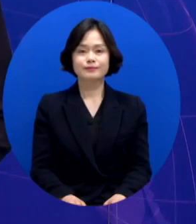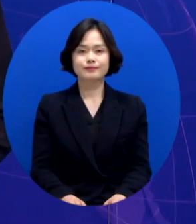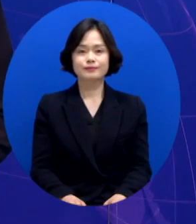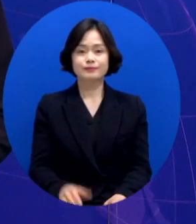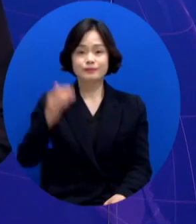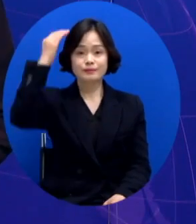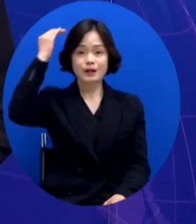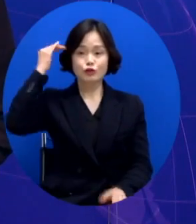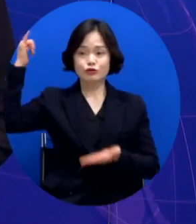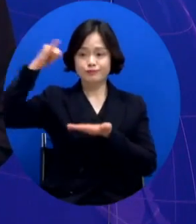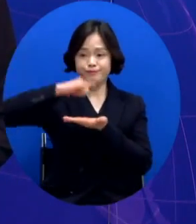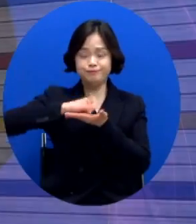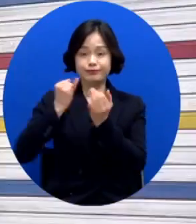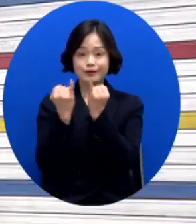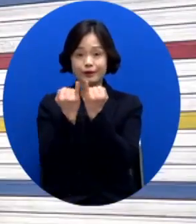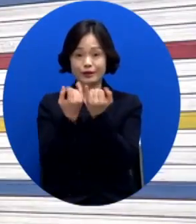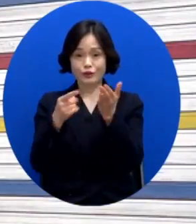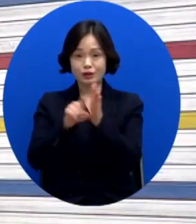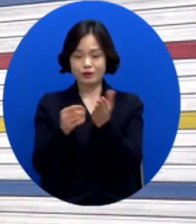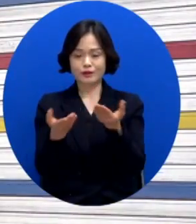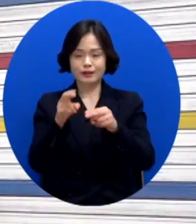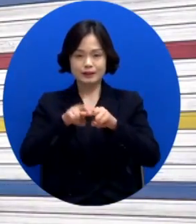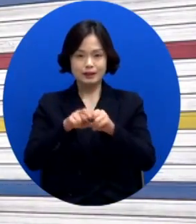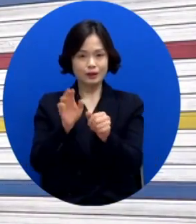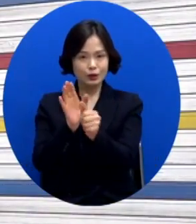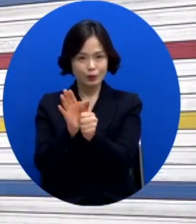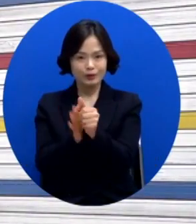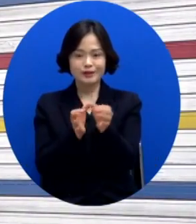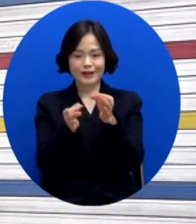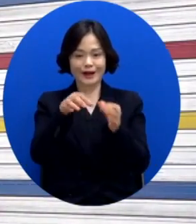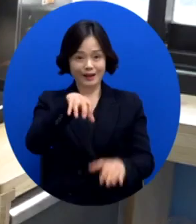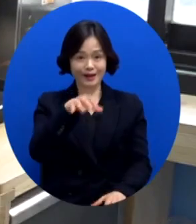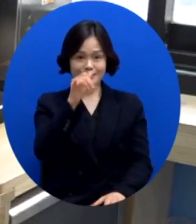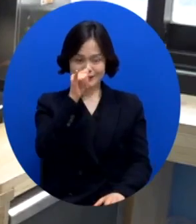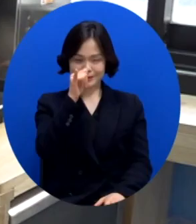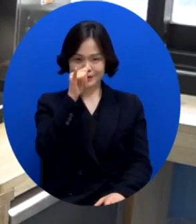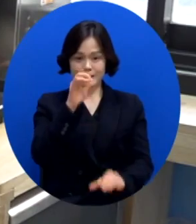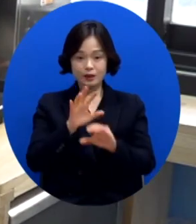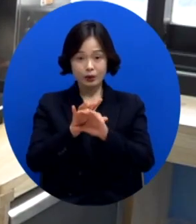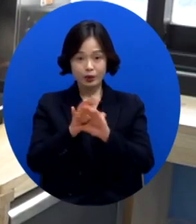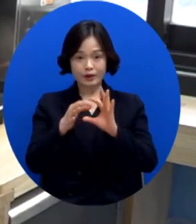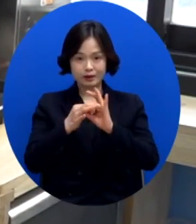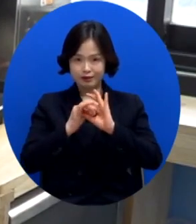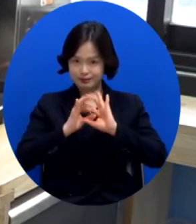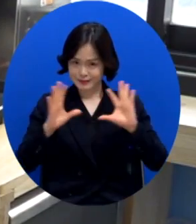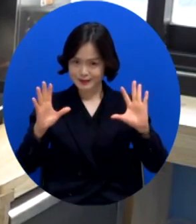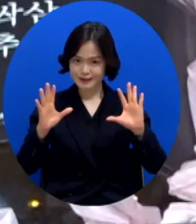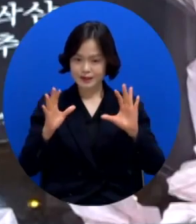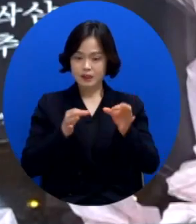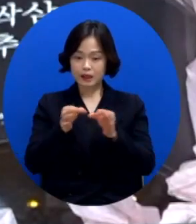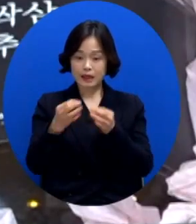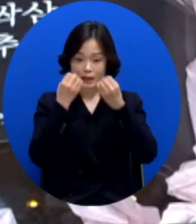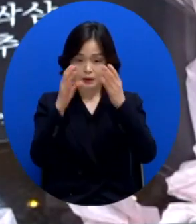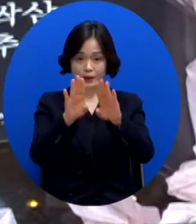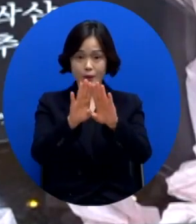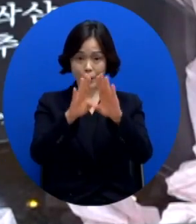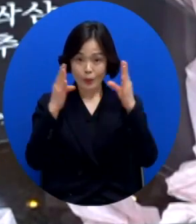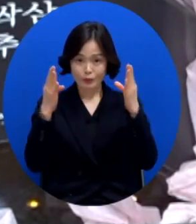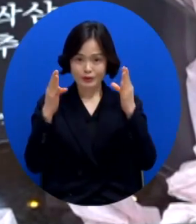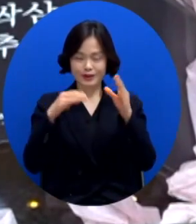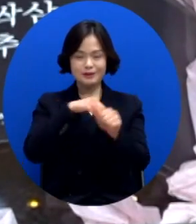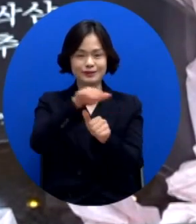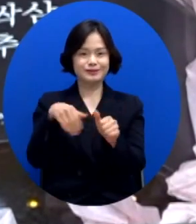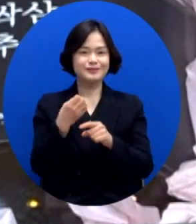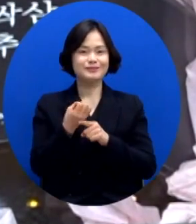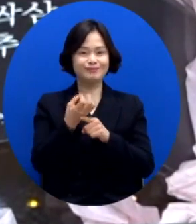이주민들에게 일자리를 제공하고 복음을 전하는 가게가 있습니다. 코로나로 자영업자들이 어려움을 겪는 가운데 새롭게 사역을